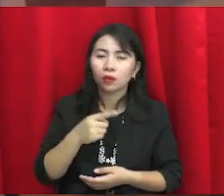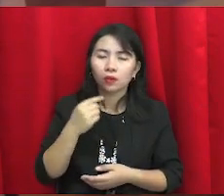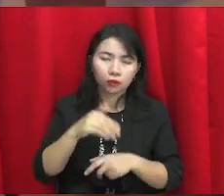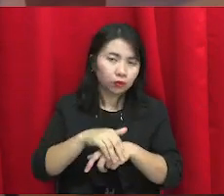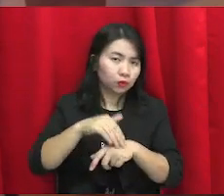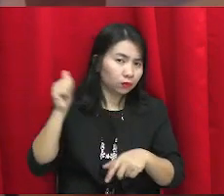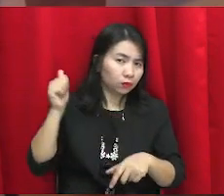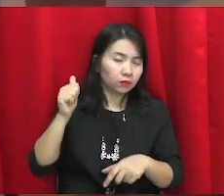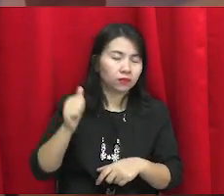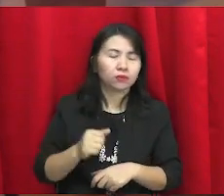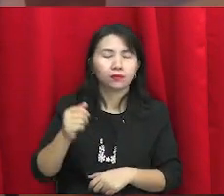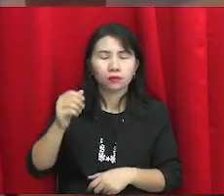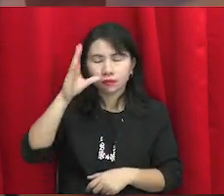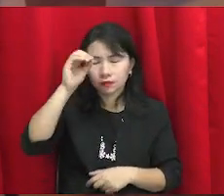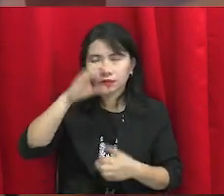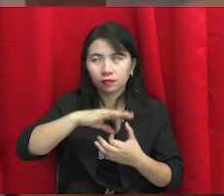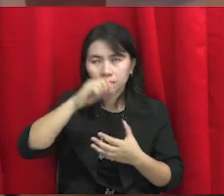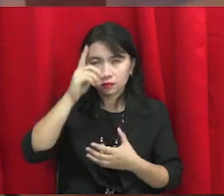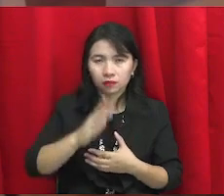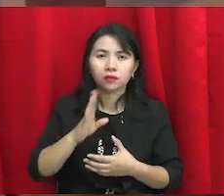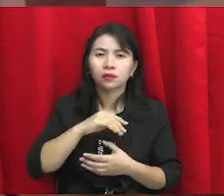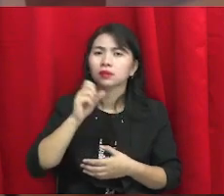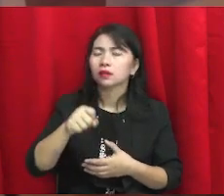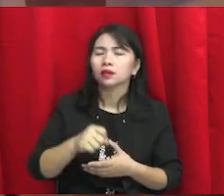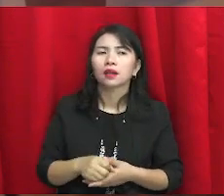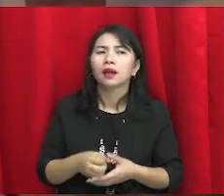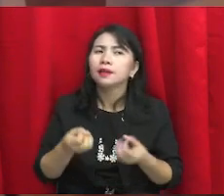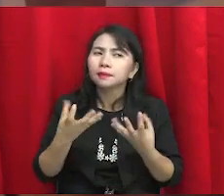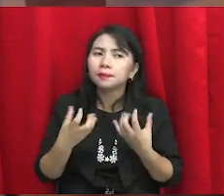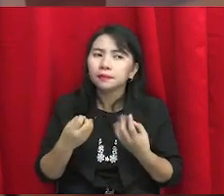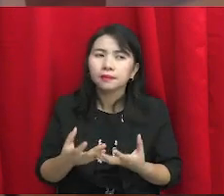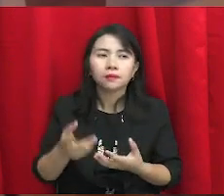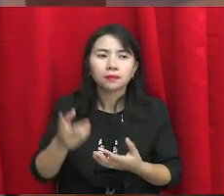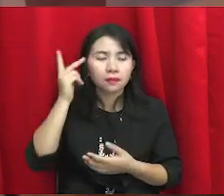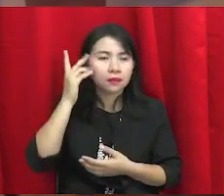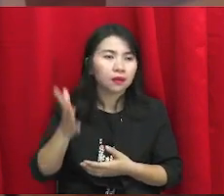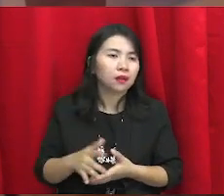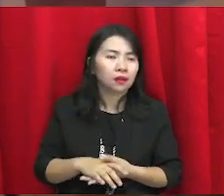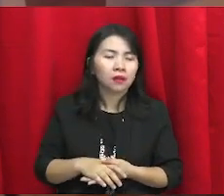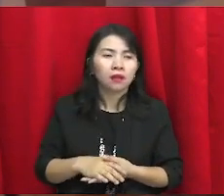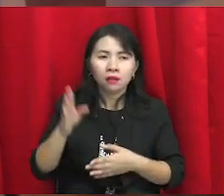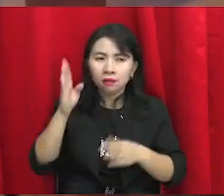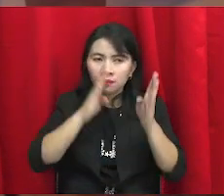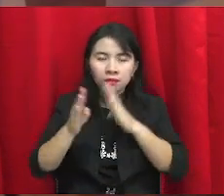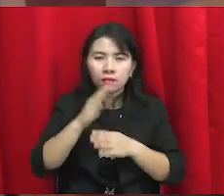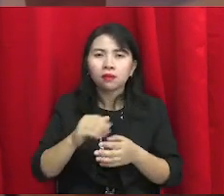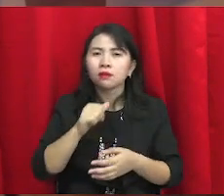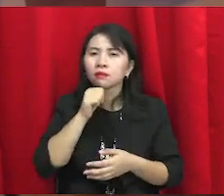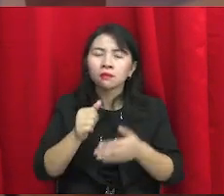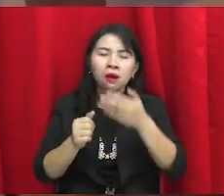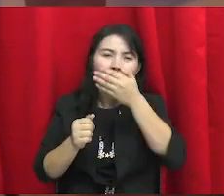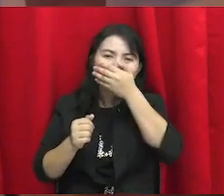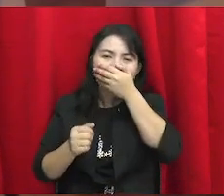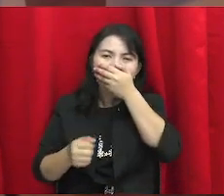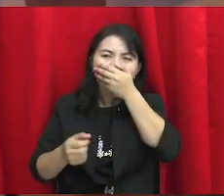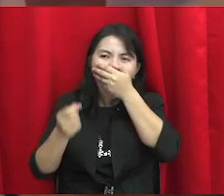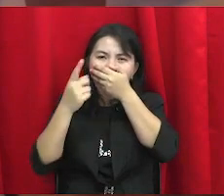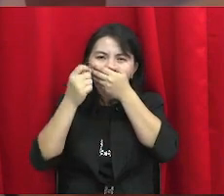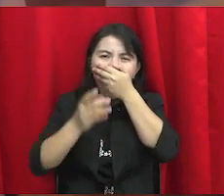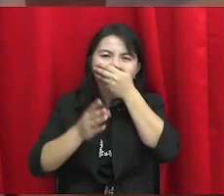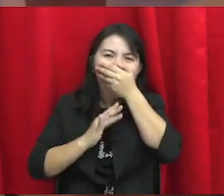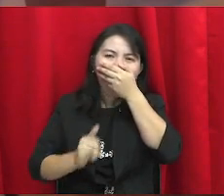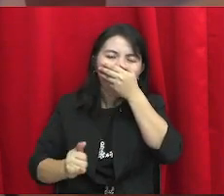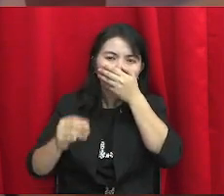Amen. Maraming mga issues ang pastors na hindi mauunawaan ng mga miyembro. Yeah. Because